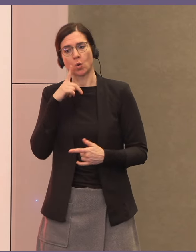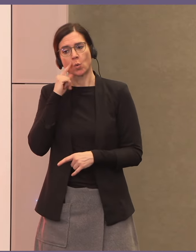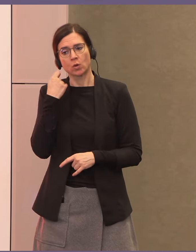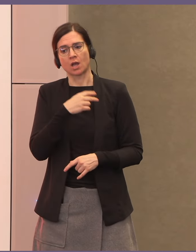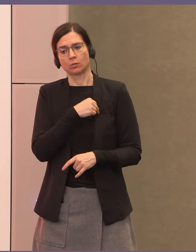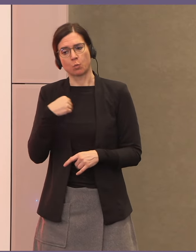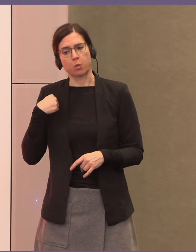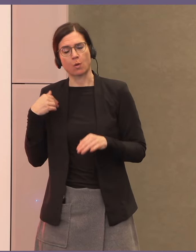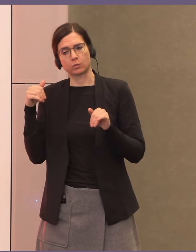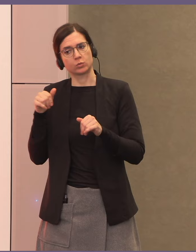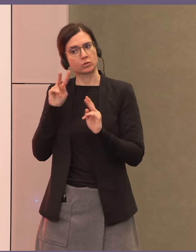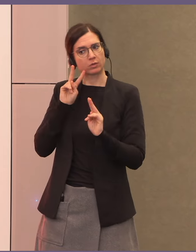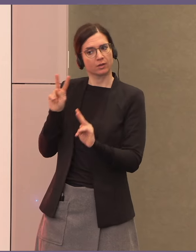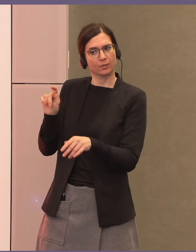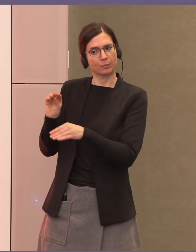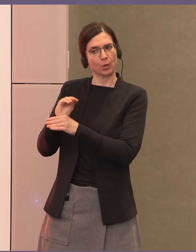Beispiel.